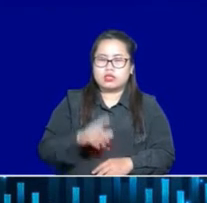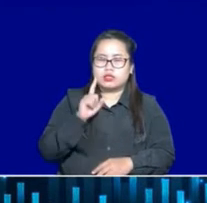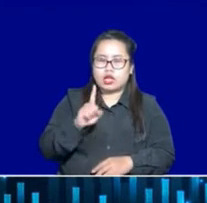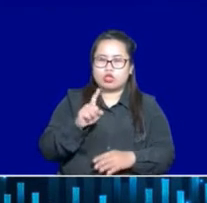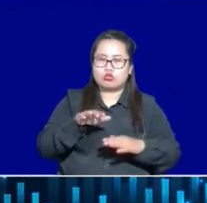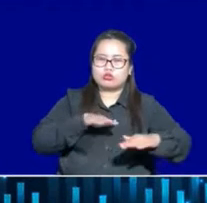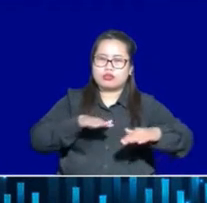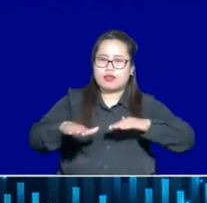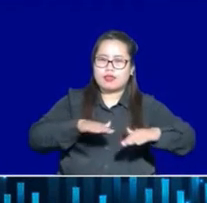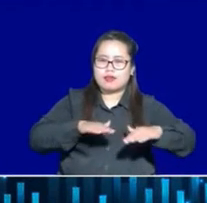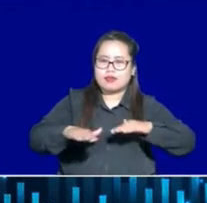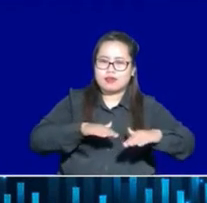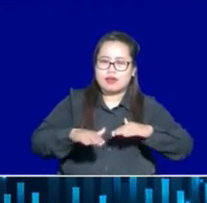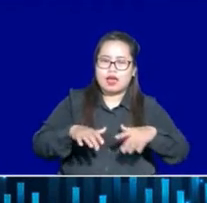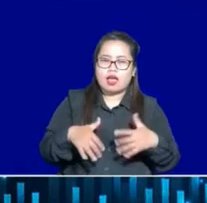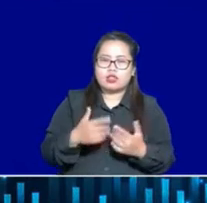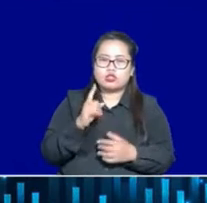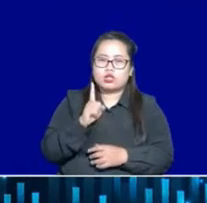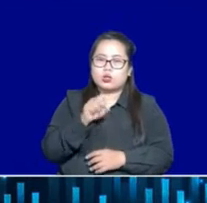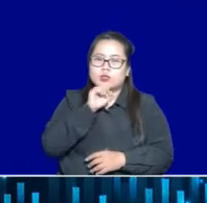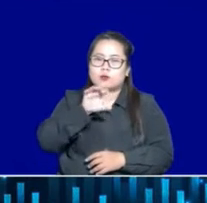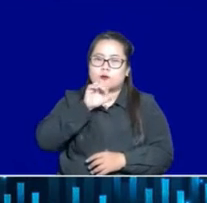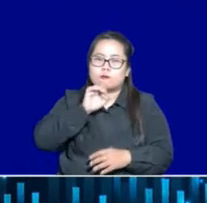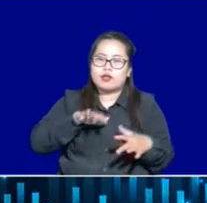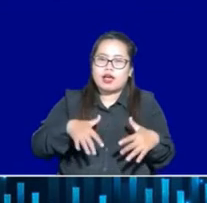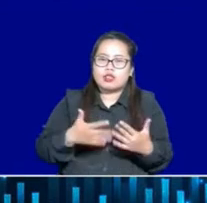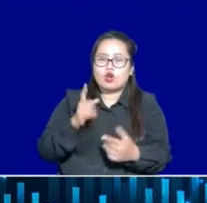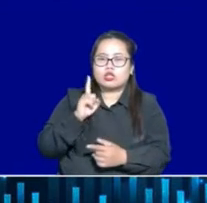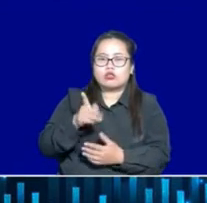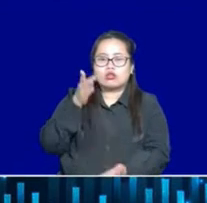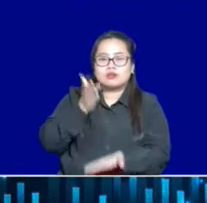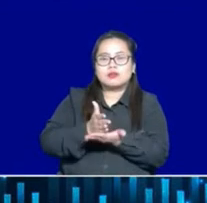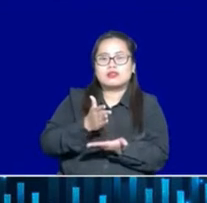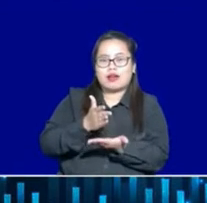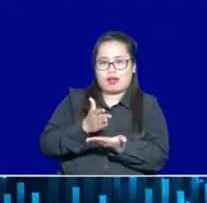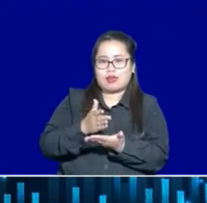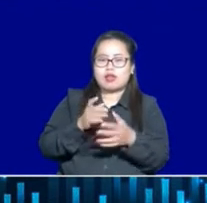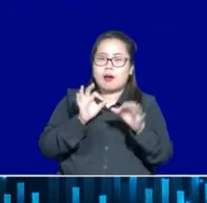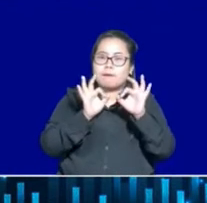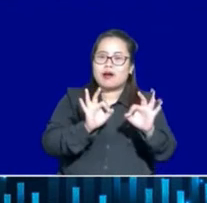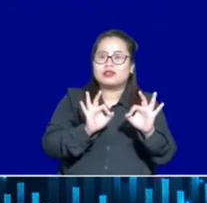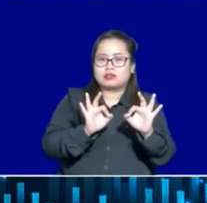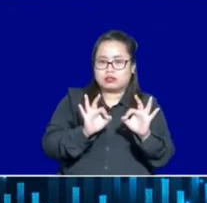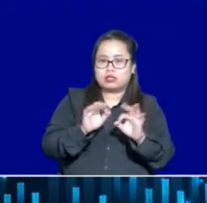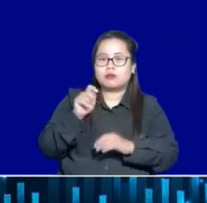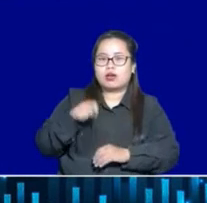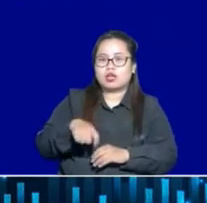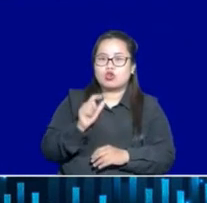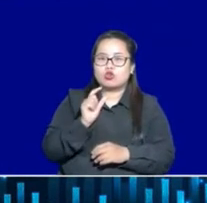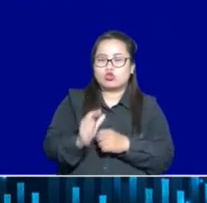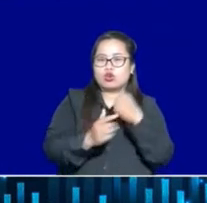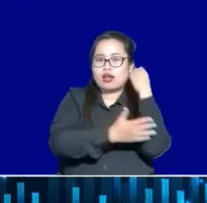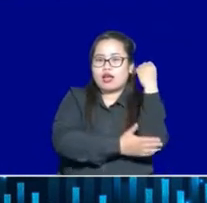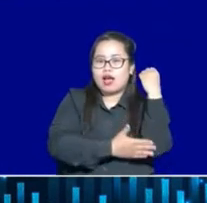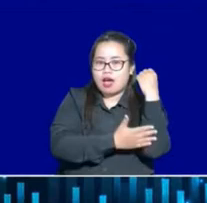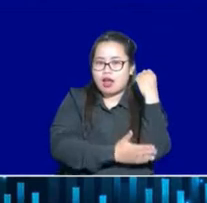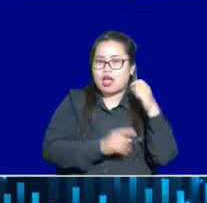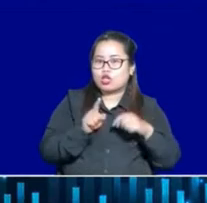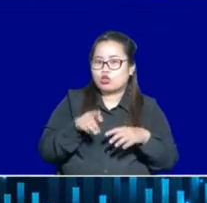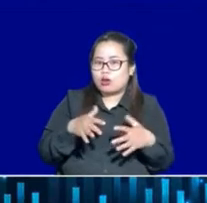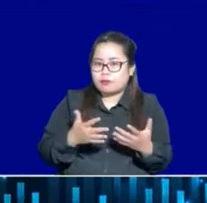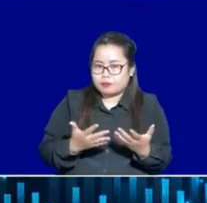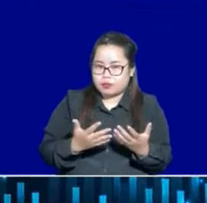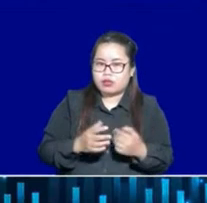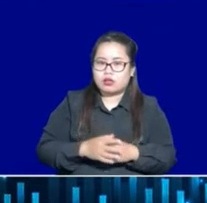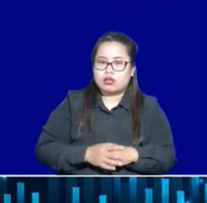strategi atau salah satu instrumen atau salah satu kebijakan yang pas yang digunakan oleh negara-negara itu adalah